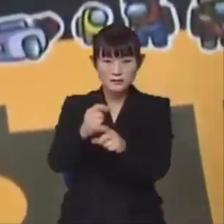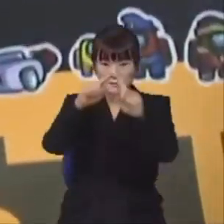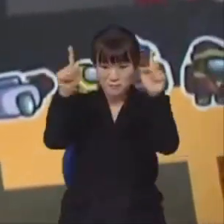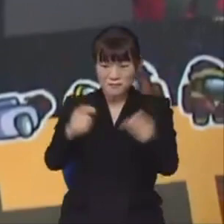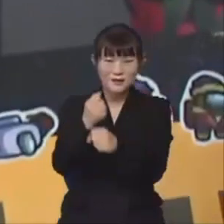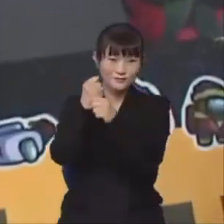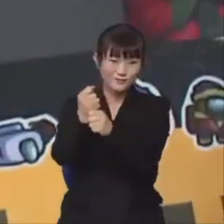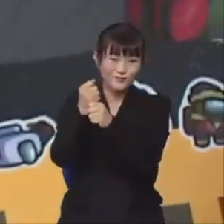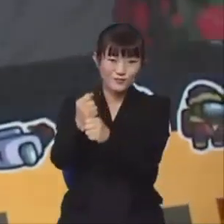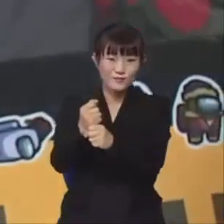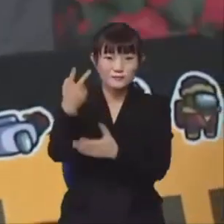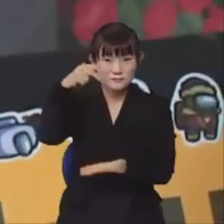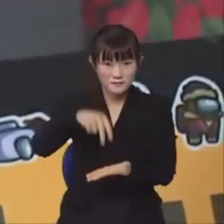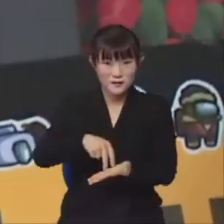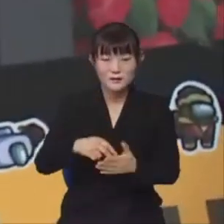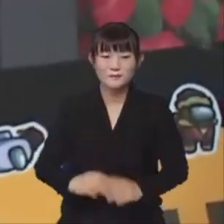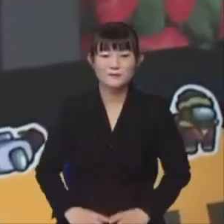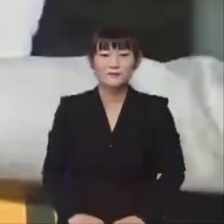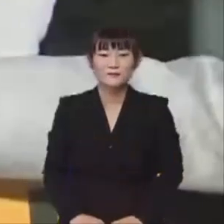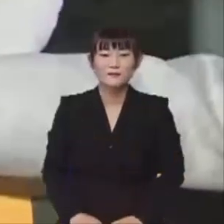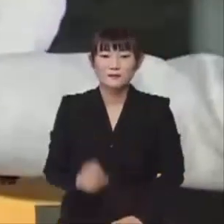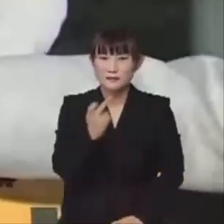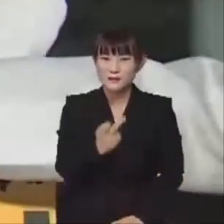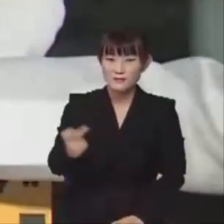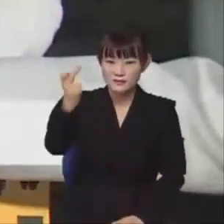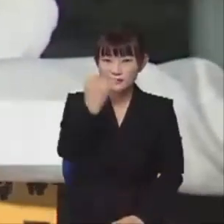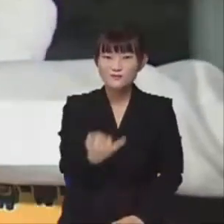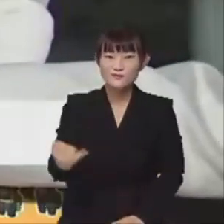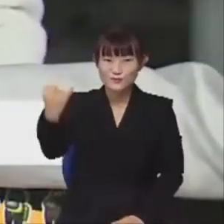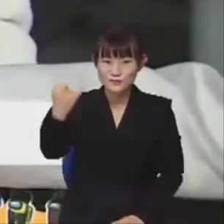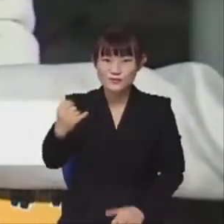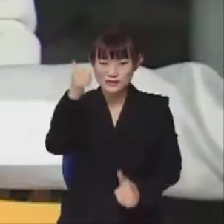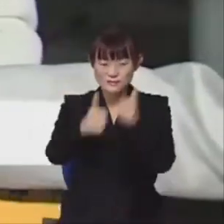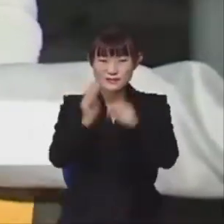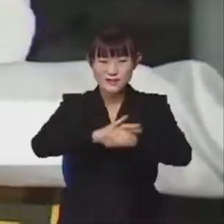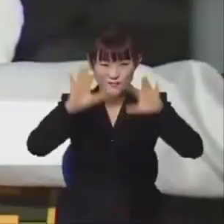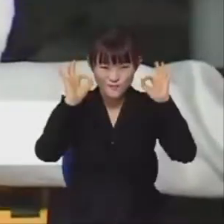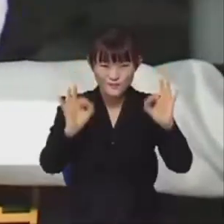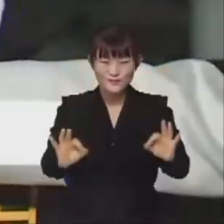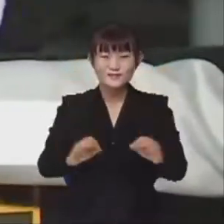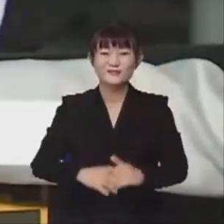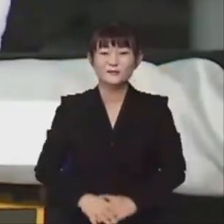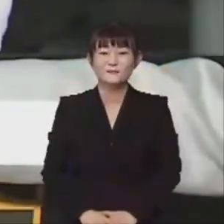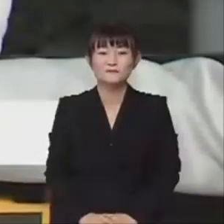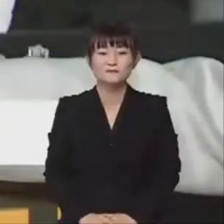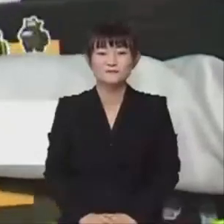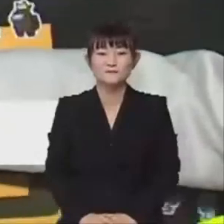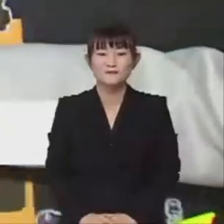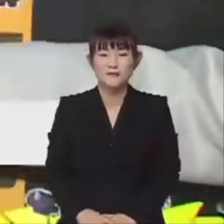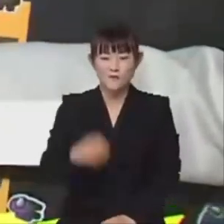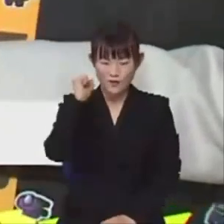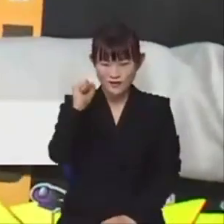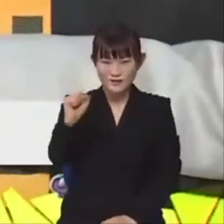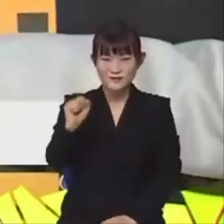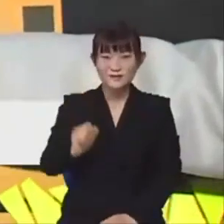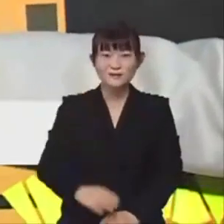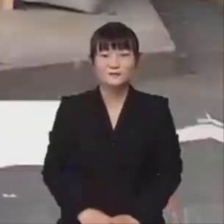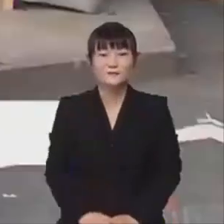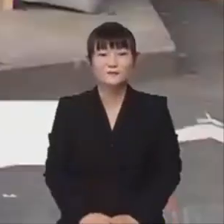들고 나왔습니다. 형님, 누님, 수능 시험 잘 보세요. 하나, 둘, 셋,